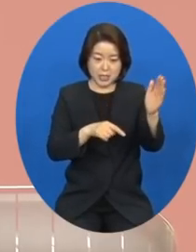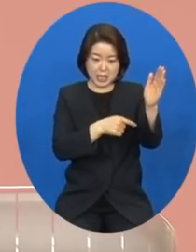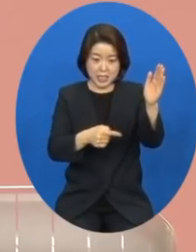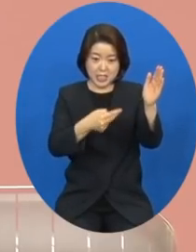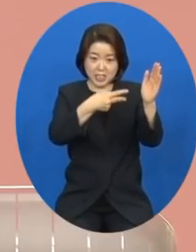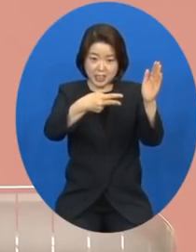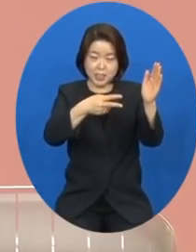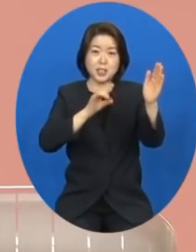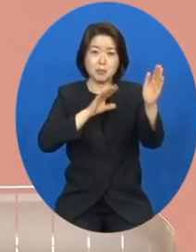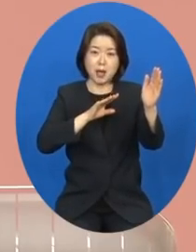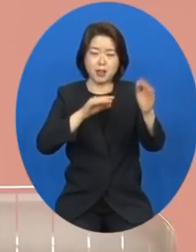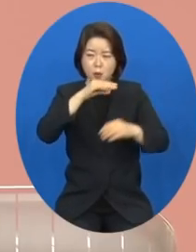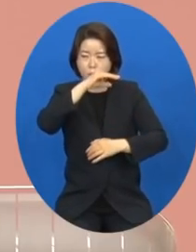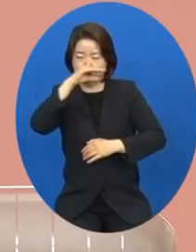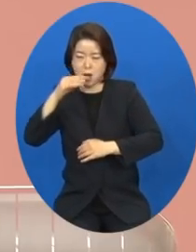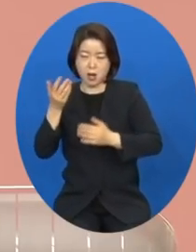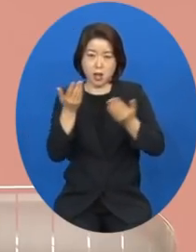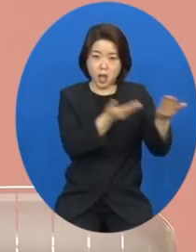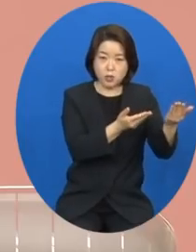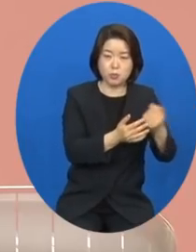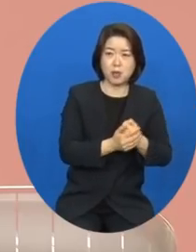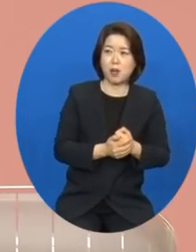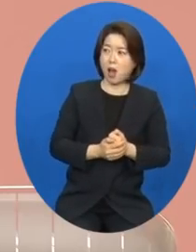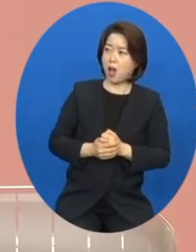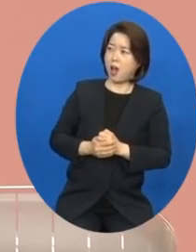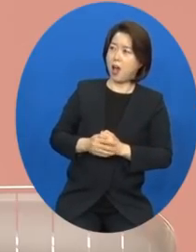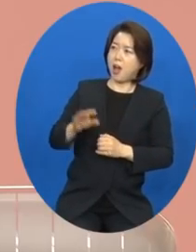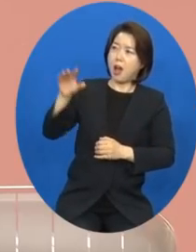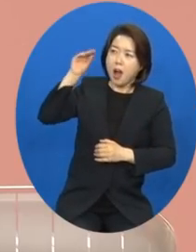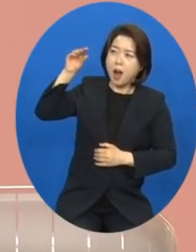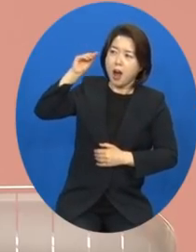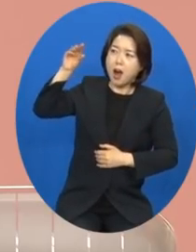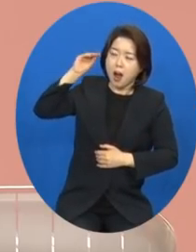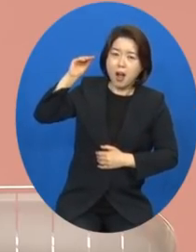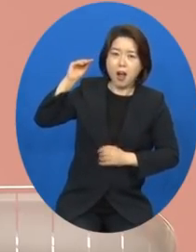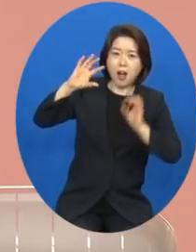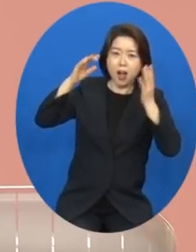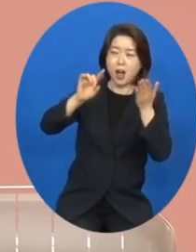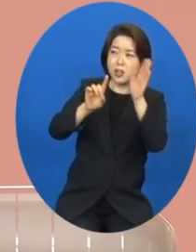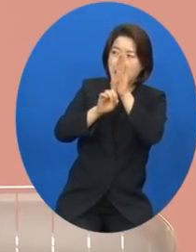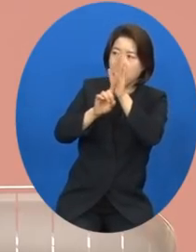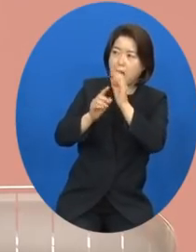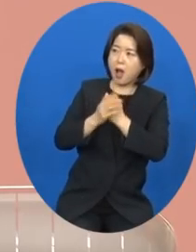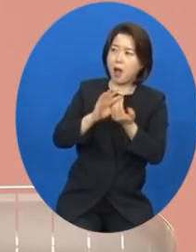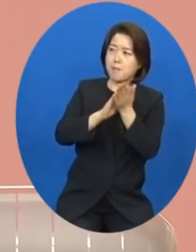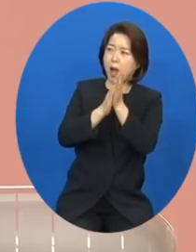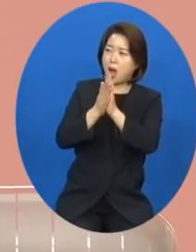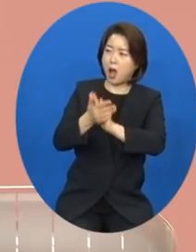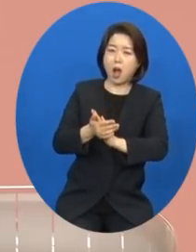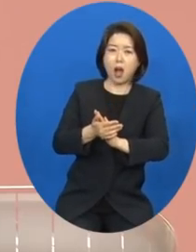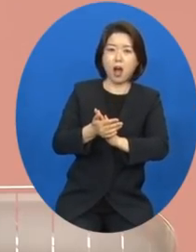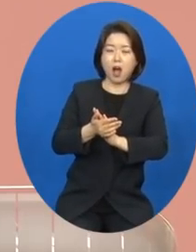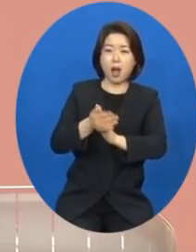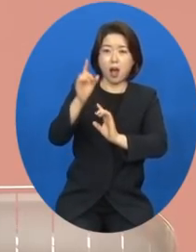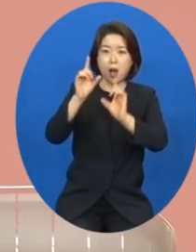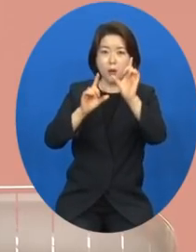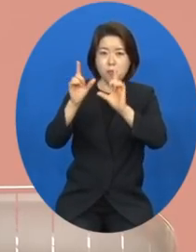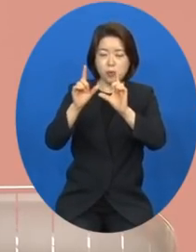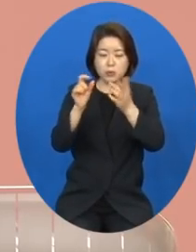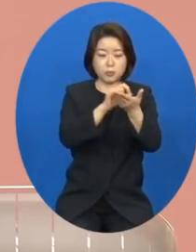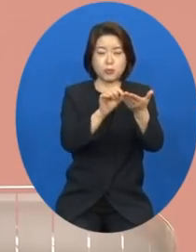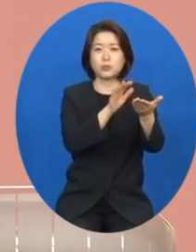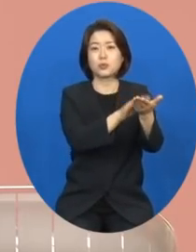되요 아이들이 말씀과 이야기를 들으면서 상당히 많이 반응하고 바뀌게 되어 된다는 그런 이야기를 이 책에 적어